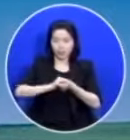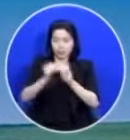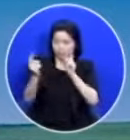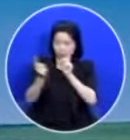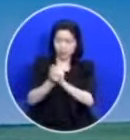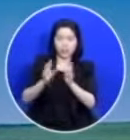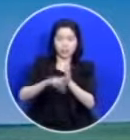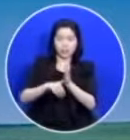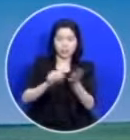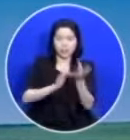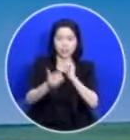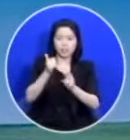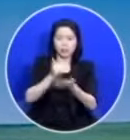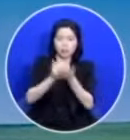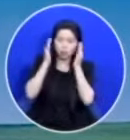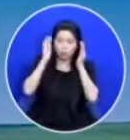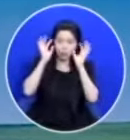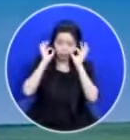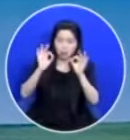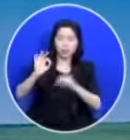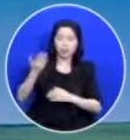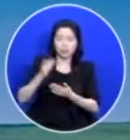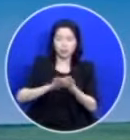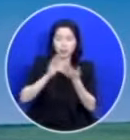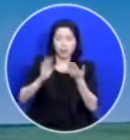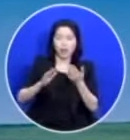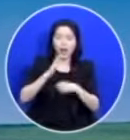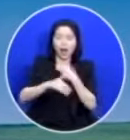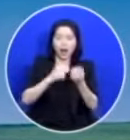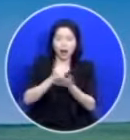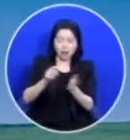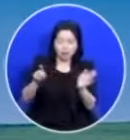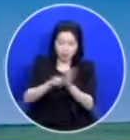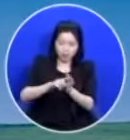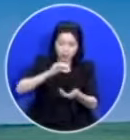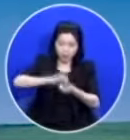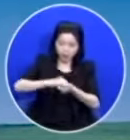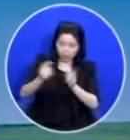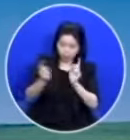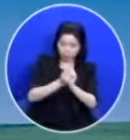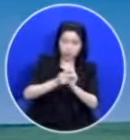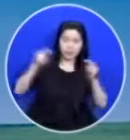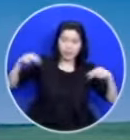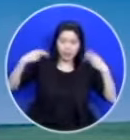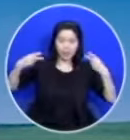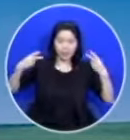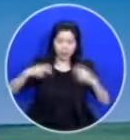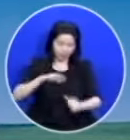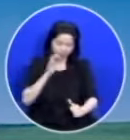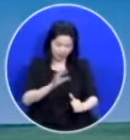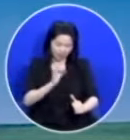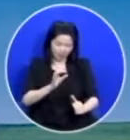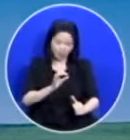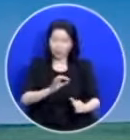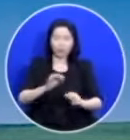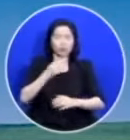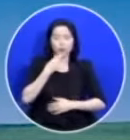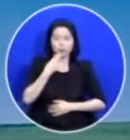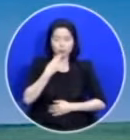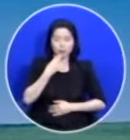예수님을 바라보아야 합니다 하나님은 믿음의 한계에 부딪친 엘리야를 책망하거나 나무라지